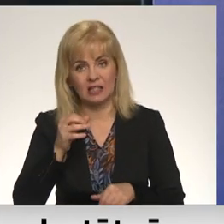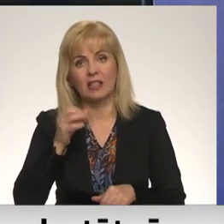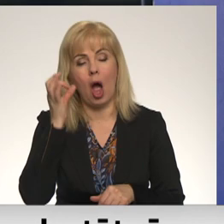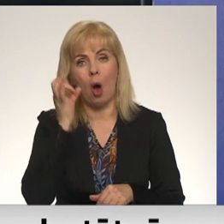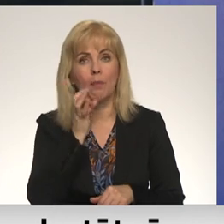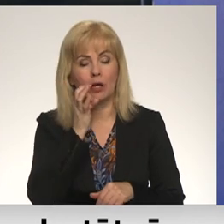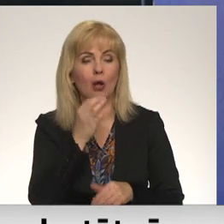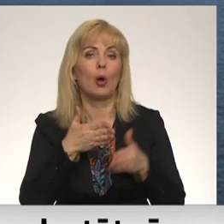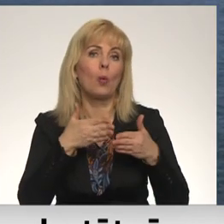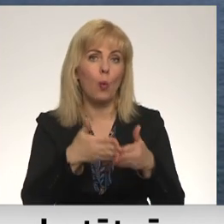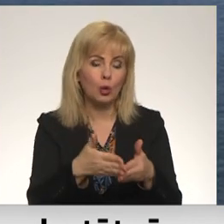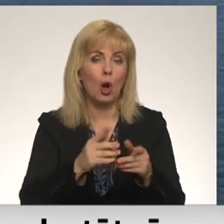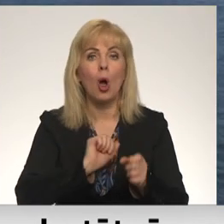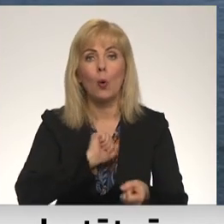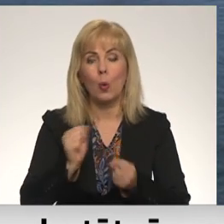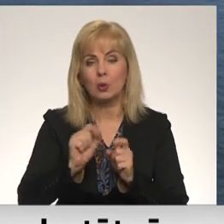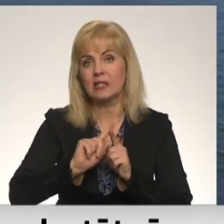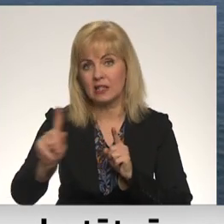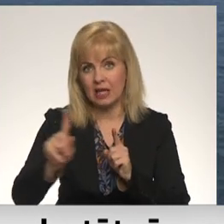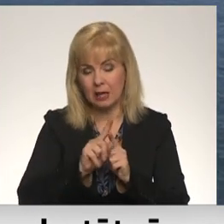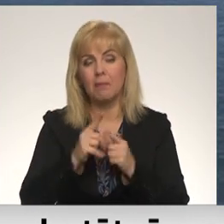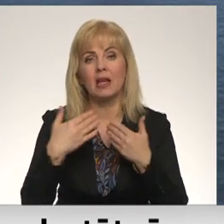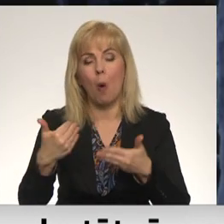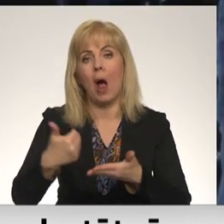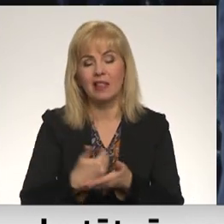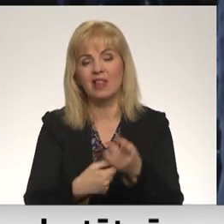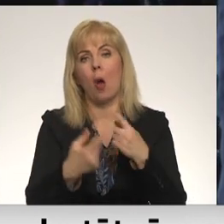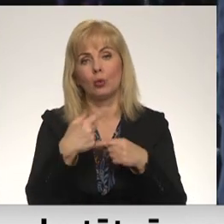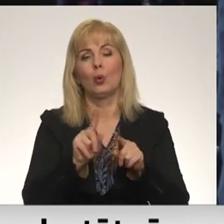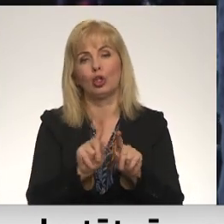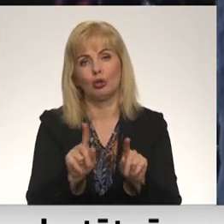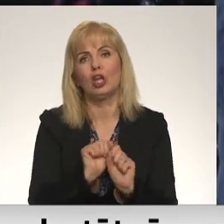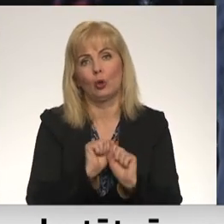ostās kuģu kustība ir atjaunota un droša. Gonda Pūrniec, Ganādijs Anosovs, Kurzemes televīzija.